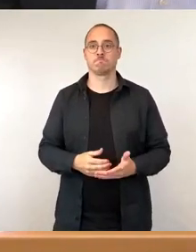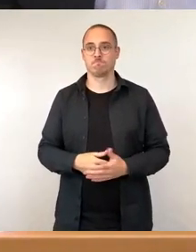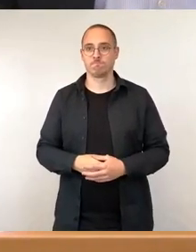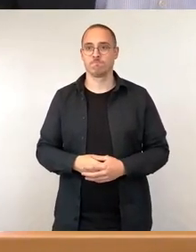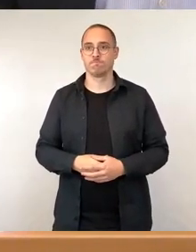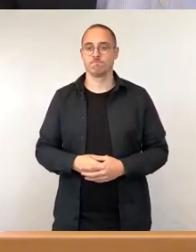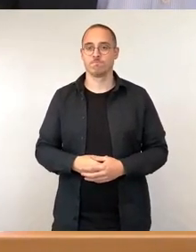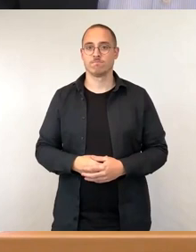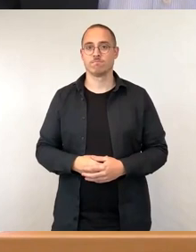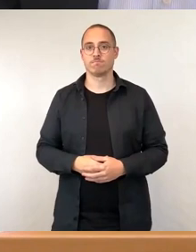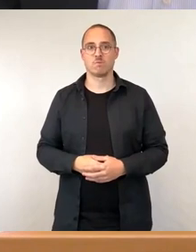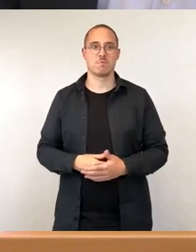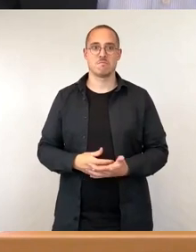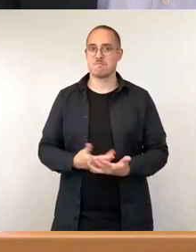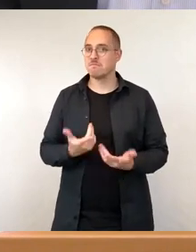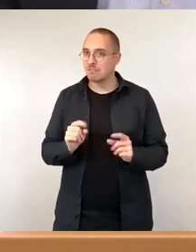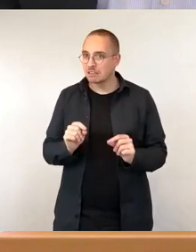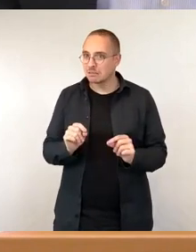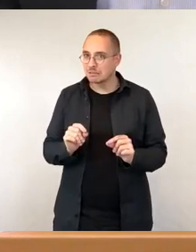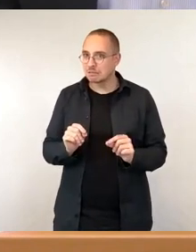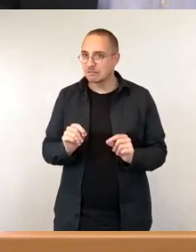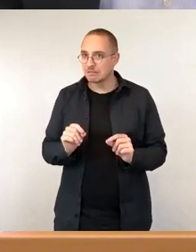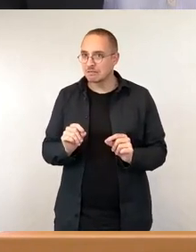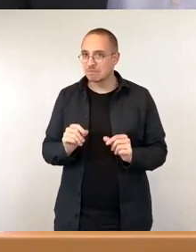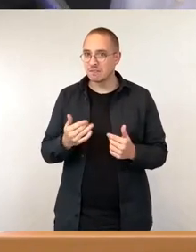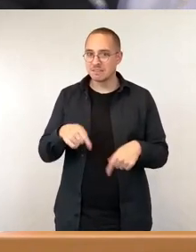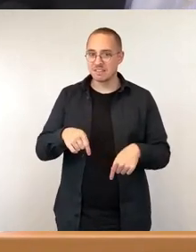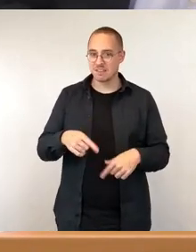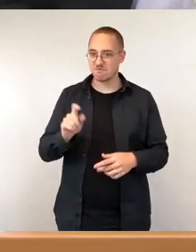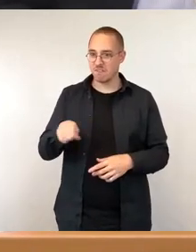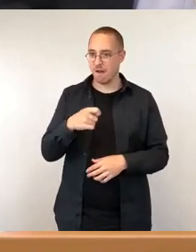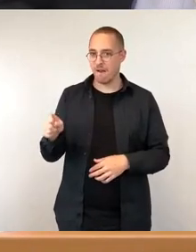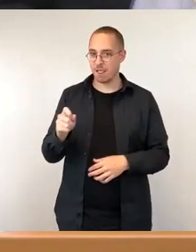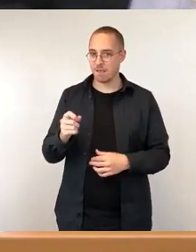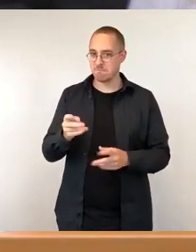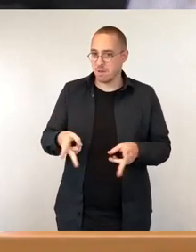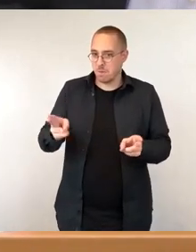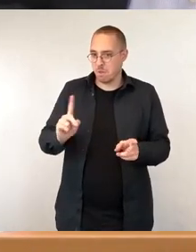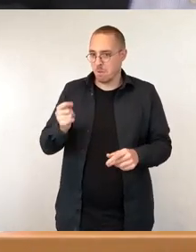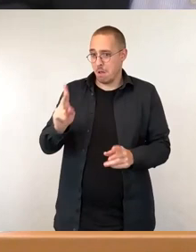Was das heißt, ob wir dann in dieser Wahlperiode noch mal eine Anpassung machen, Fragezeichen.